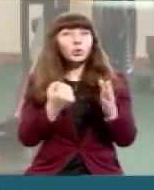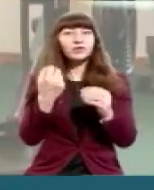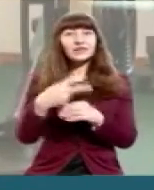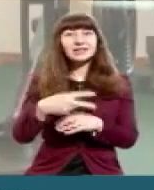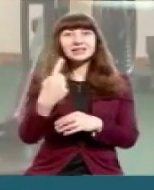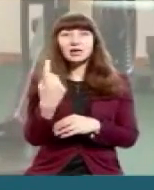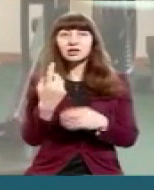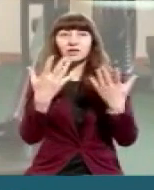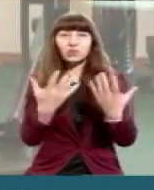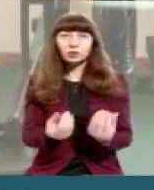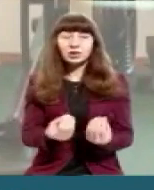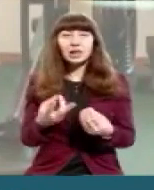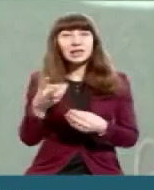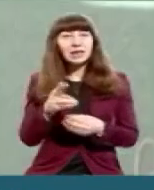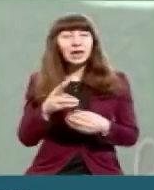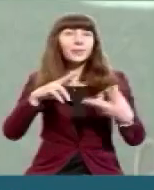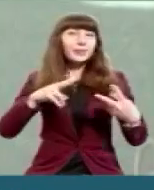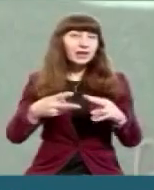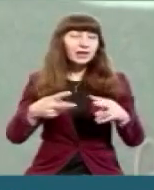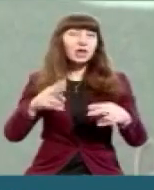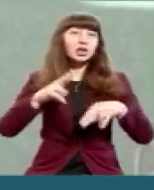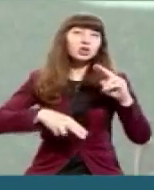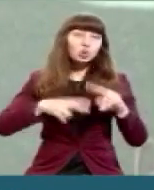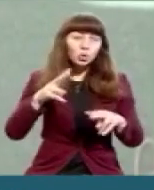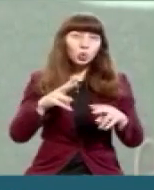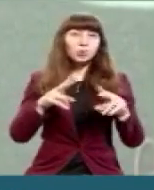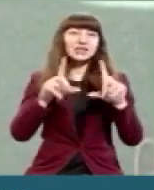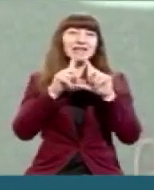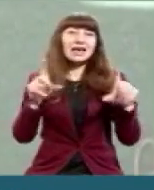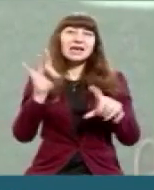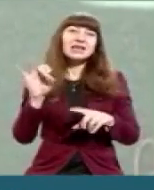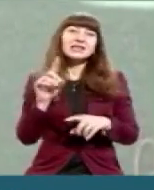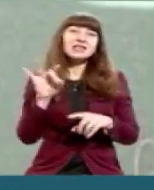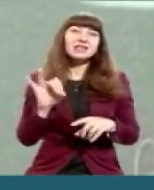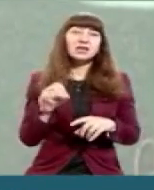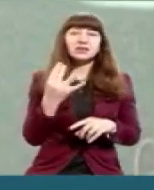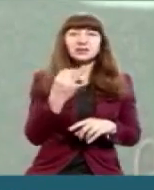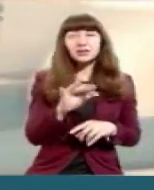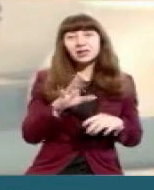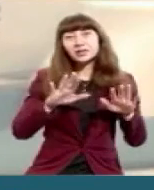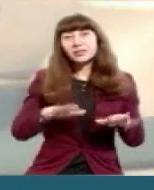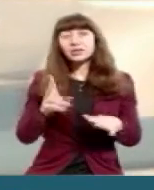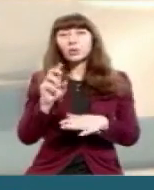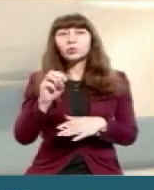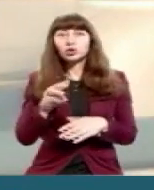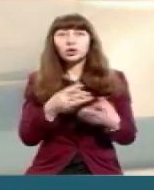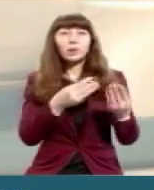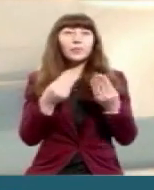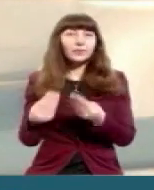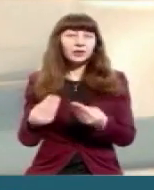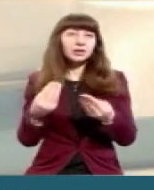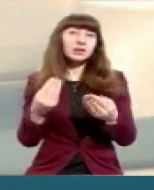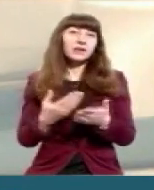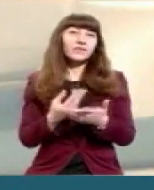до 21 дня. Для переоборудования резиденции под реабилитационный центр из средств местного бюджета планируется